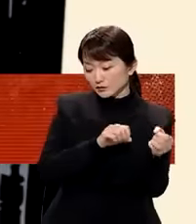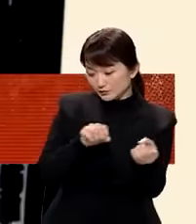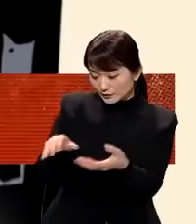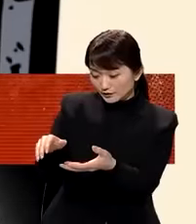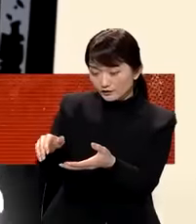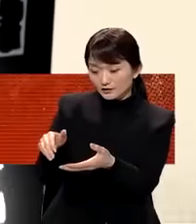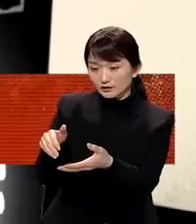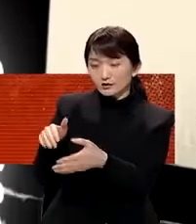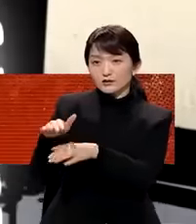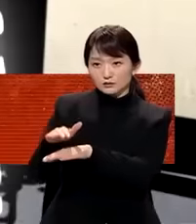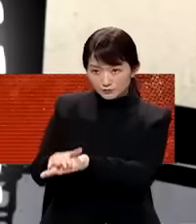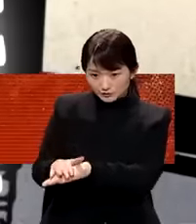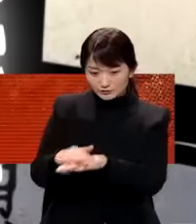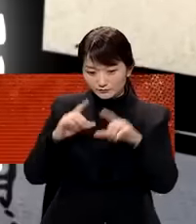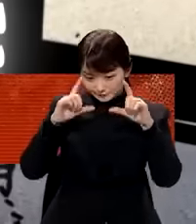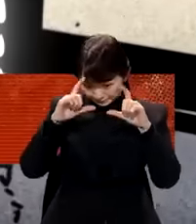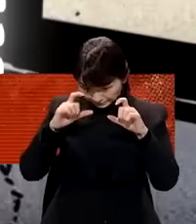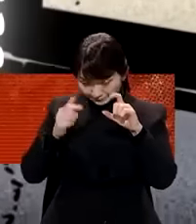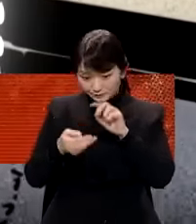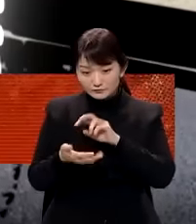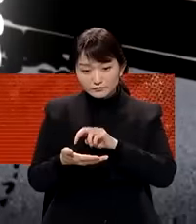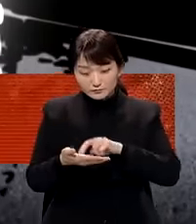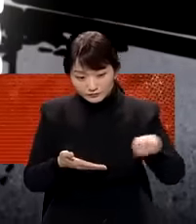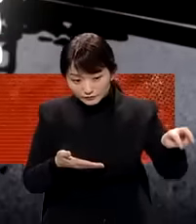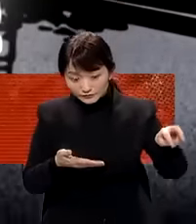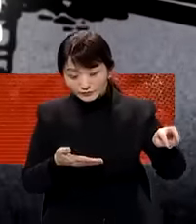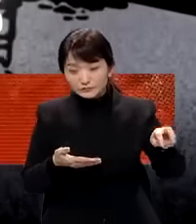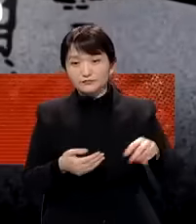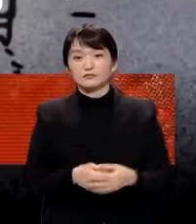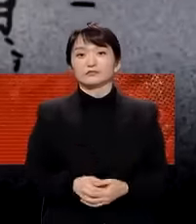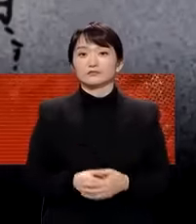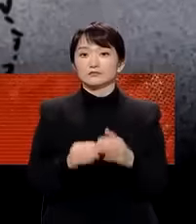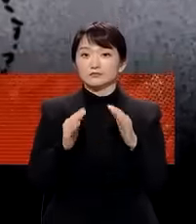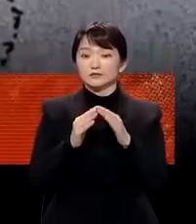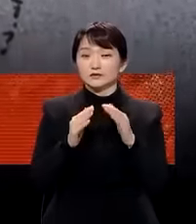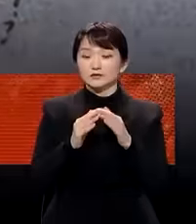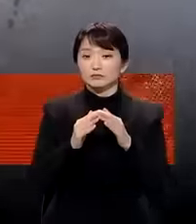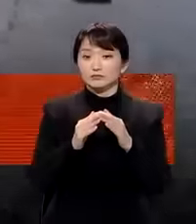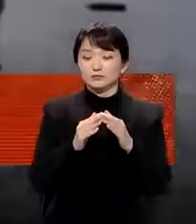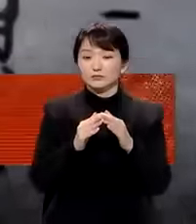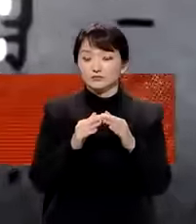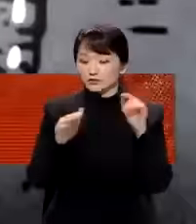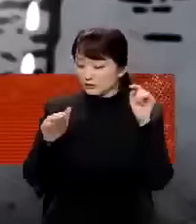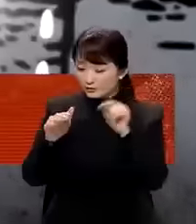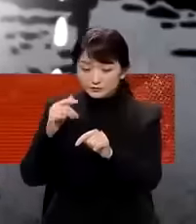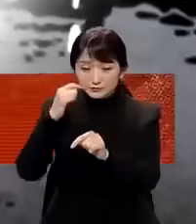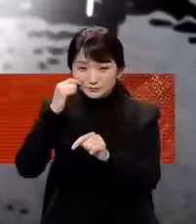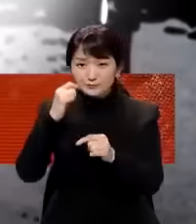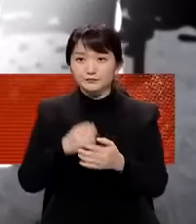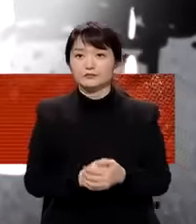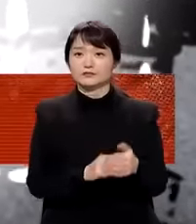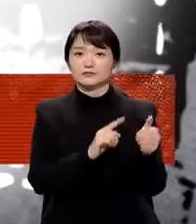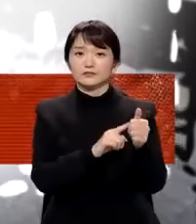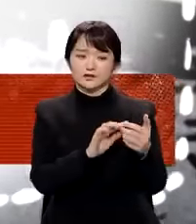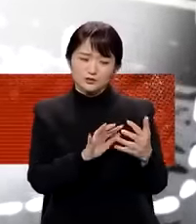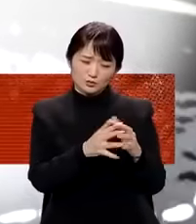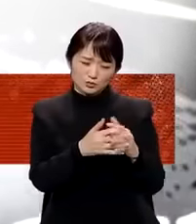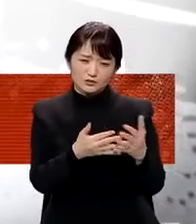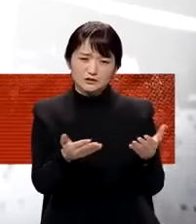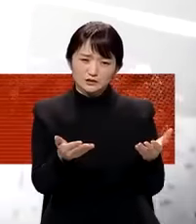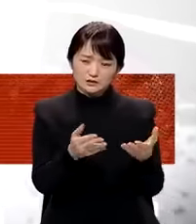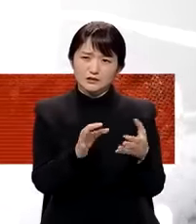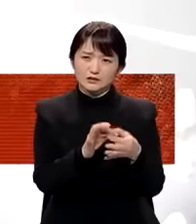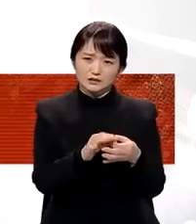보내 주기에 잘 도착했구나 생각을 했다고 합니다 그런데 바로 집에 들어가 보지 못했습니다 당시에 제보자가 공사 관련 일로